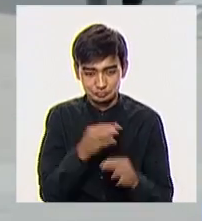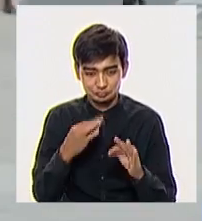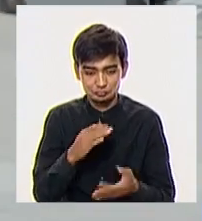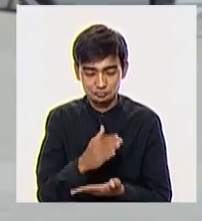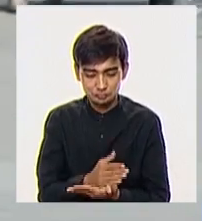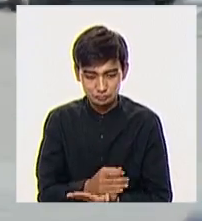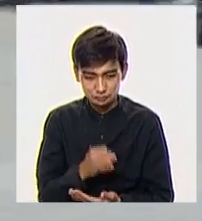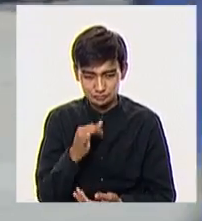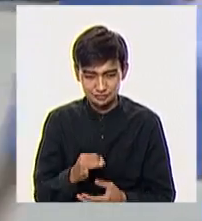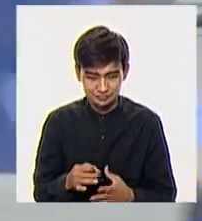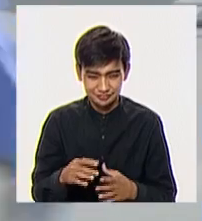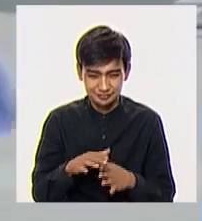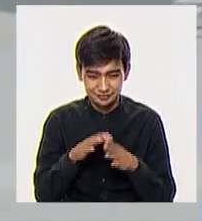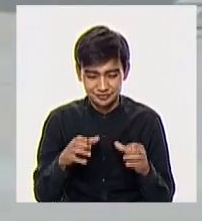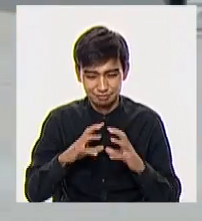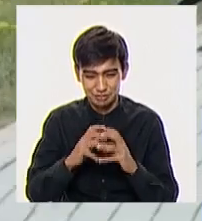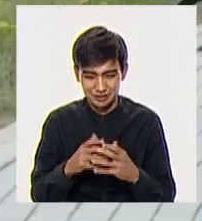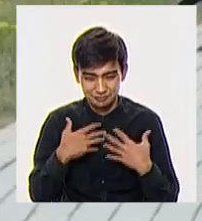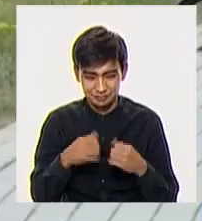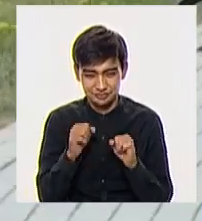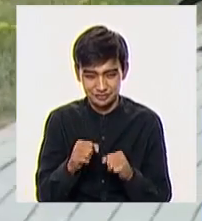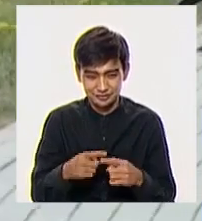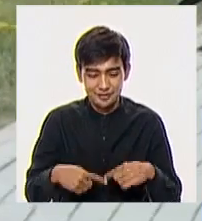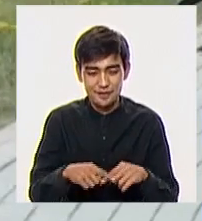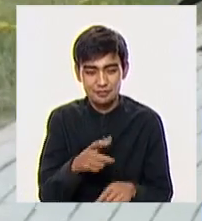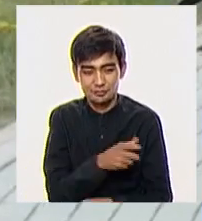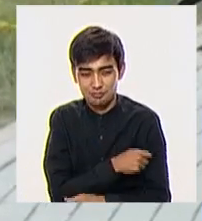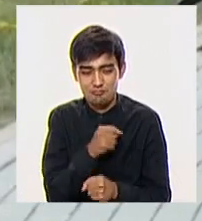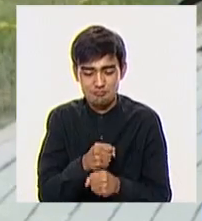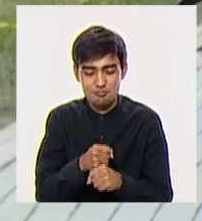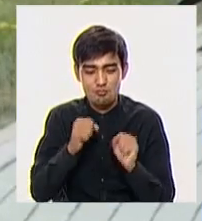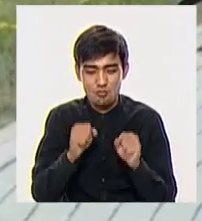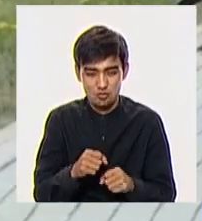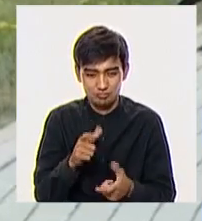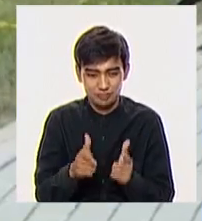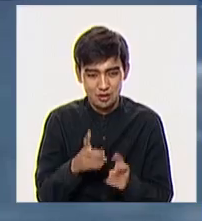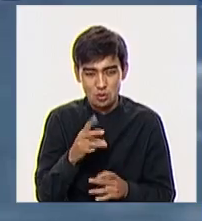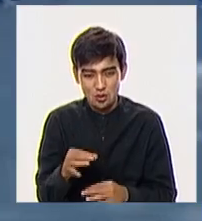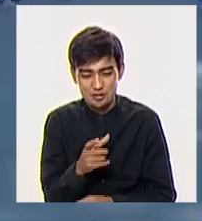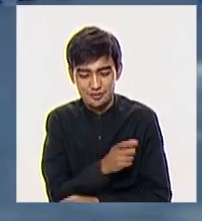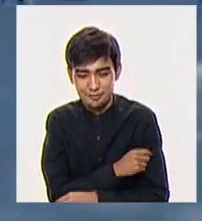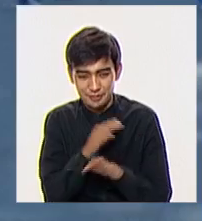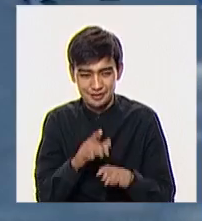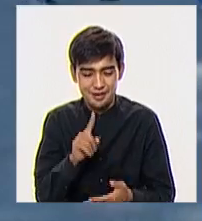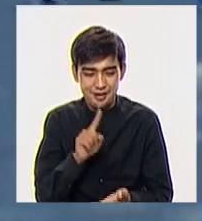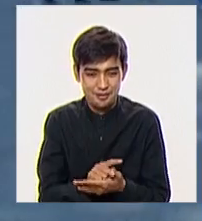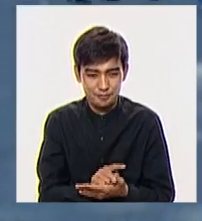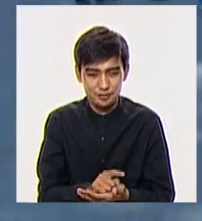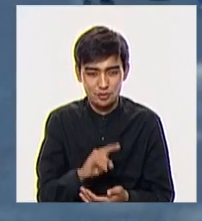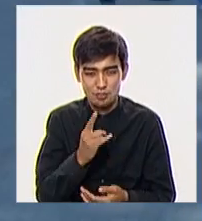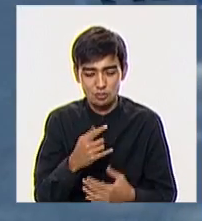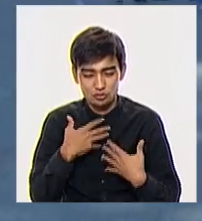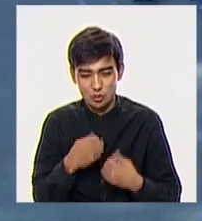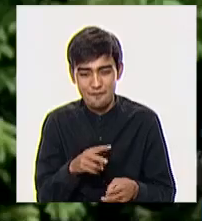айтты. Дүниежүзілік денсаулық сақтау ұйымы да вакцина салуға болатынын растаған, бірақ ол үшін екпені өндірген мекеме міндетті түрде адам